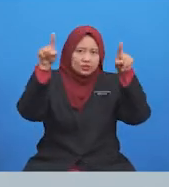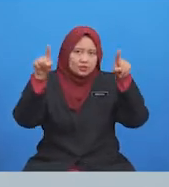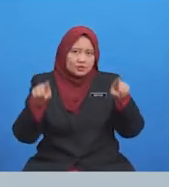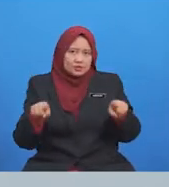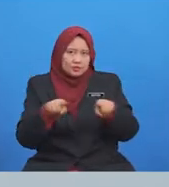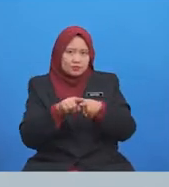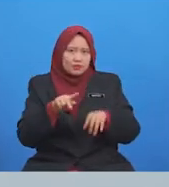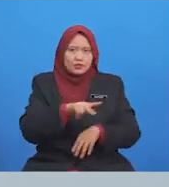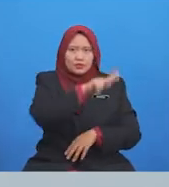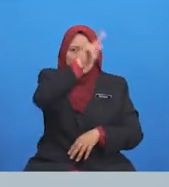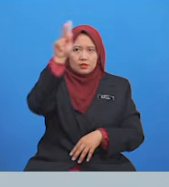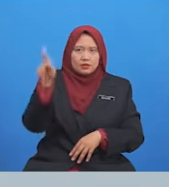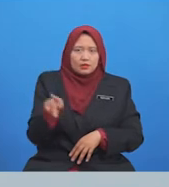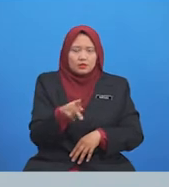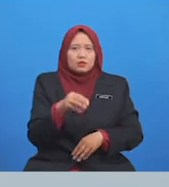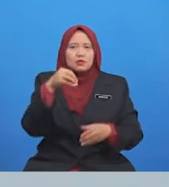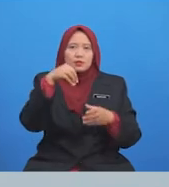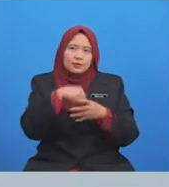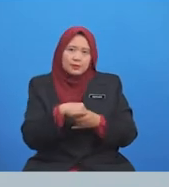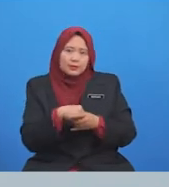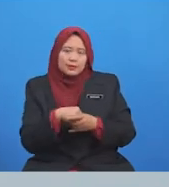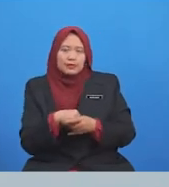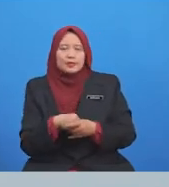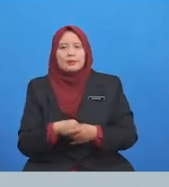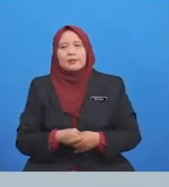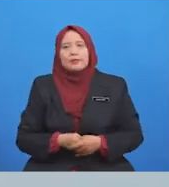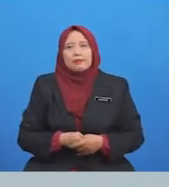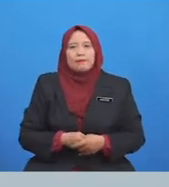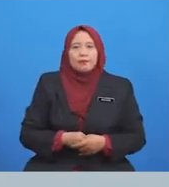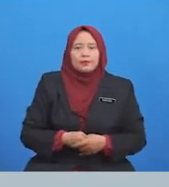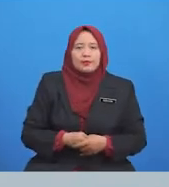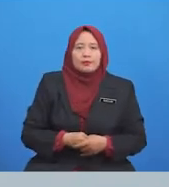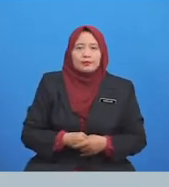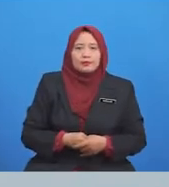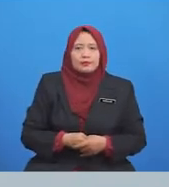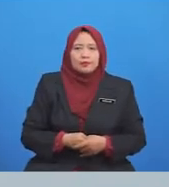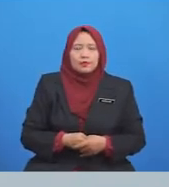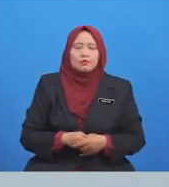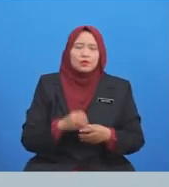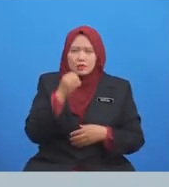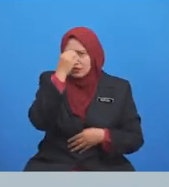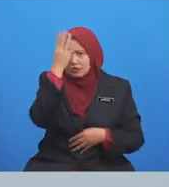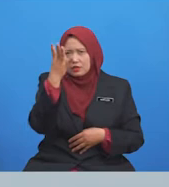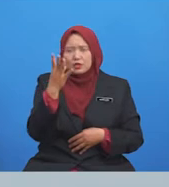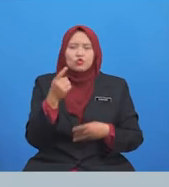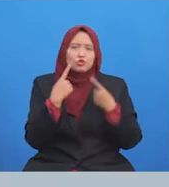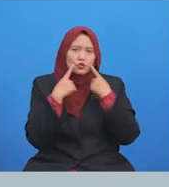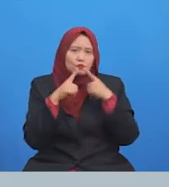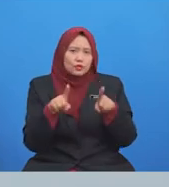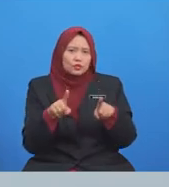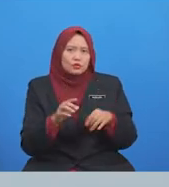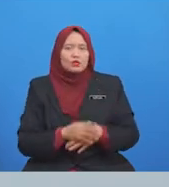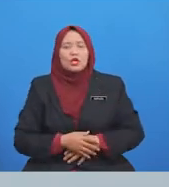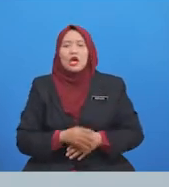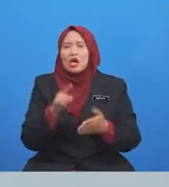kelihatan dalam bulatan dan jelaskan jawapan anda. Yang kedua, nyatakan sudut